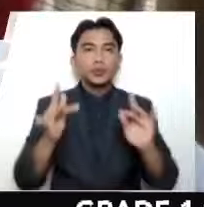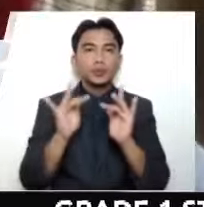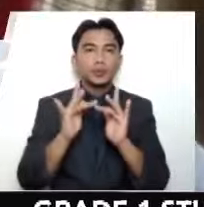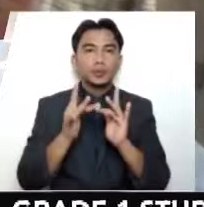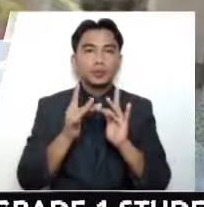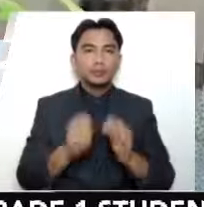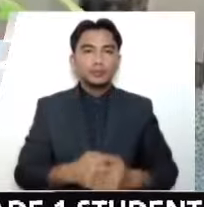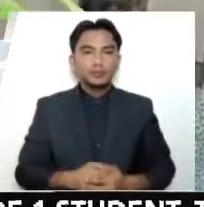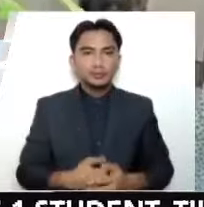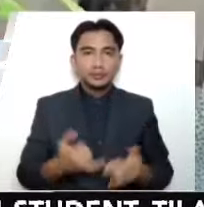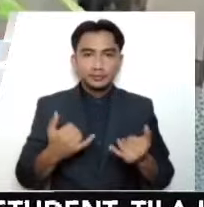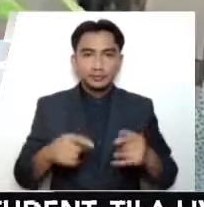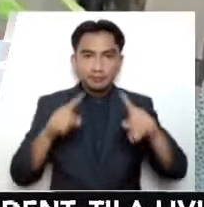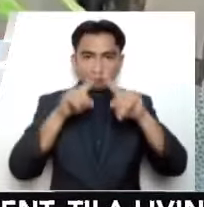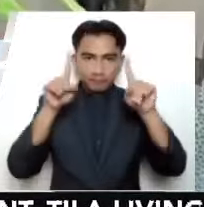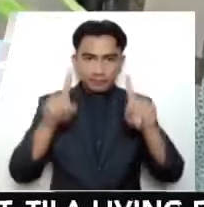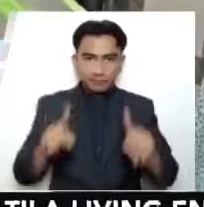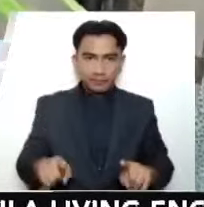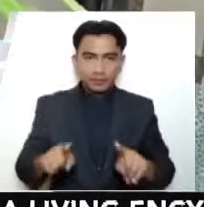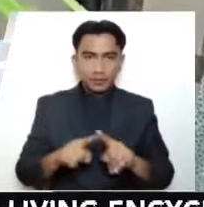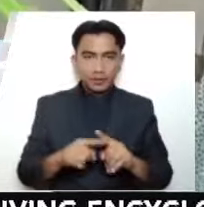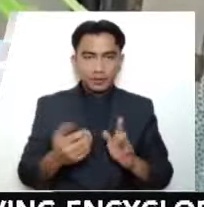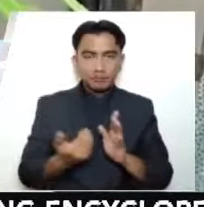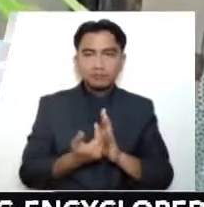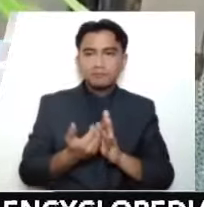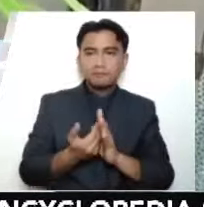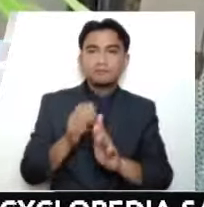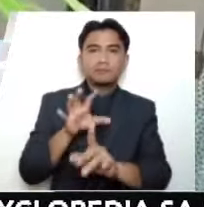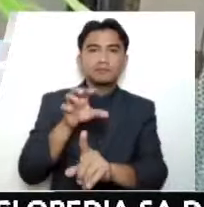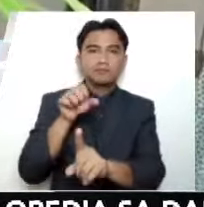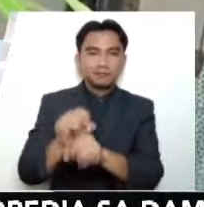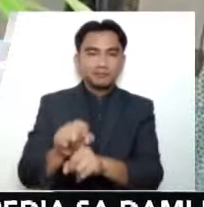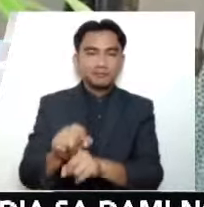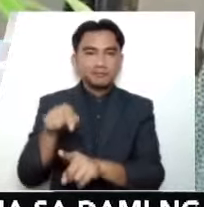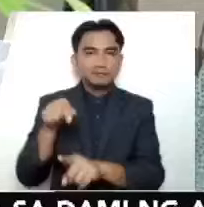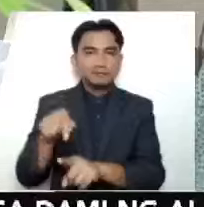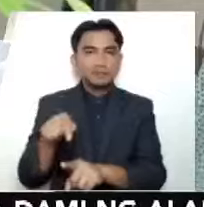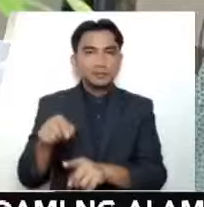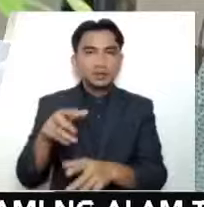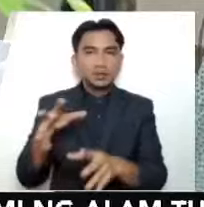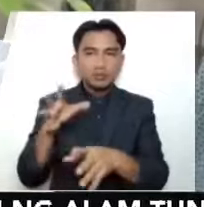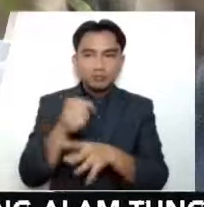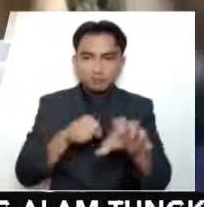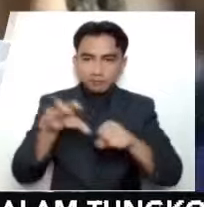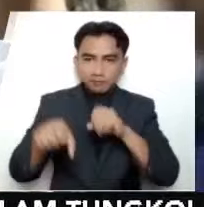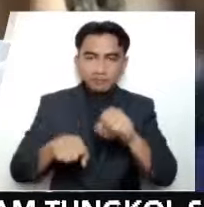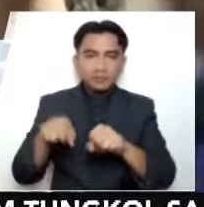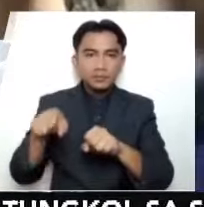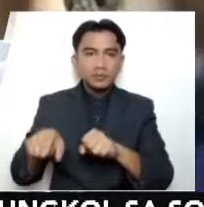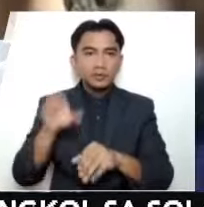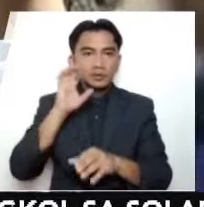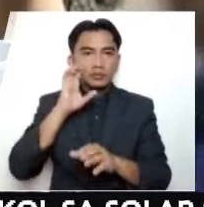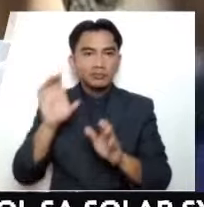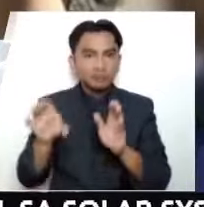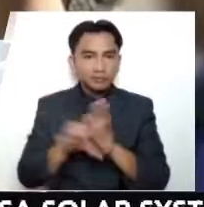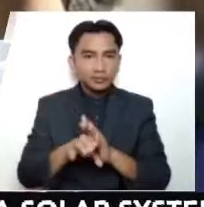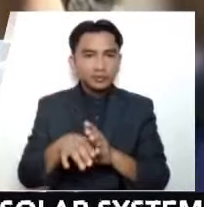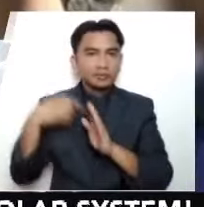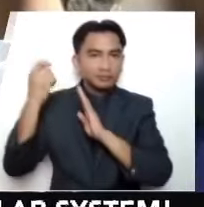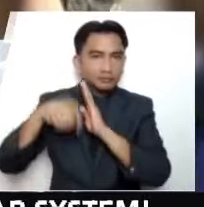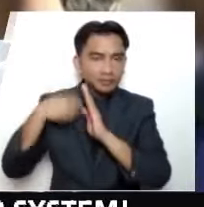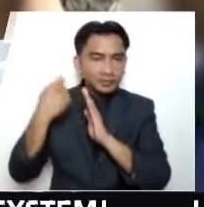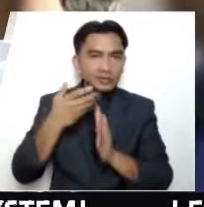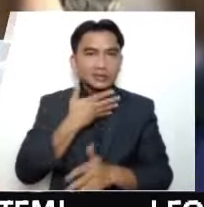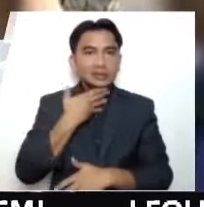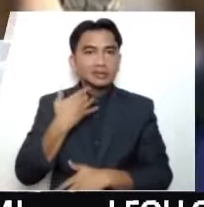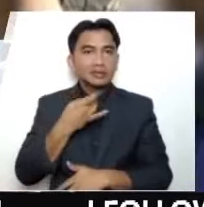warrant, ginalugad ng pulisya ang bahay ng suspect at nakuha ang malalaswang litrato at video, pati na ang gadget ng